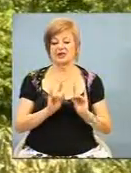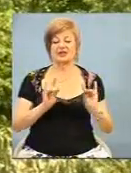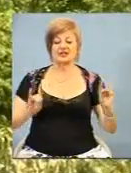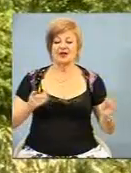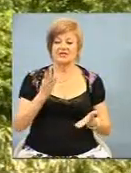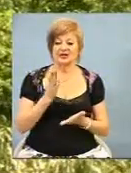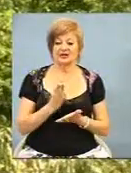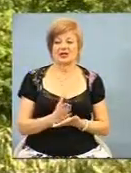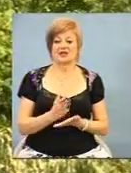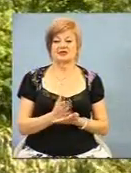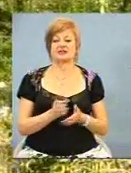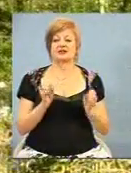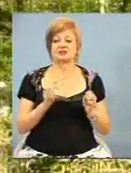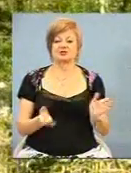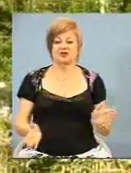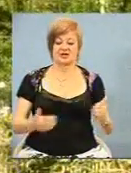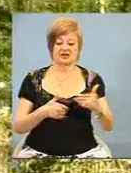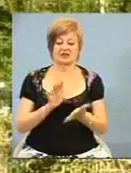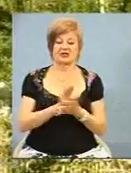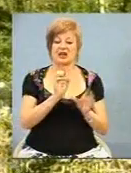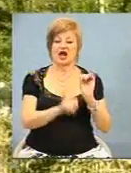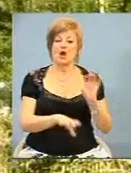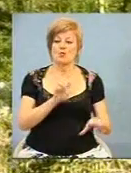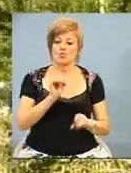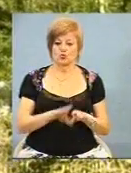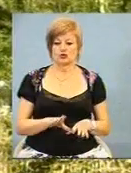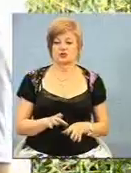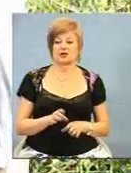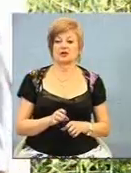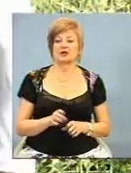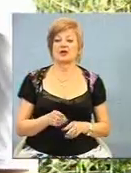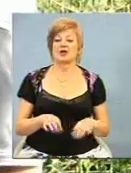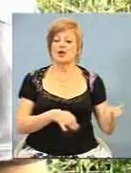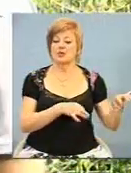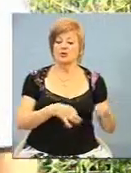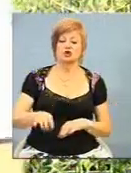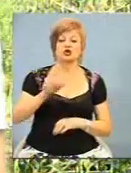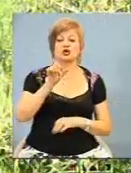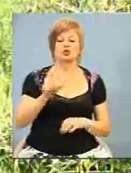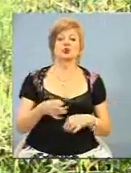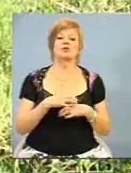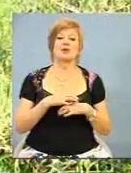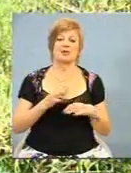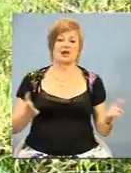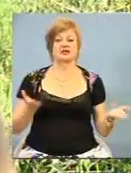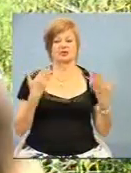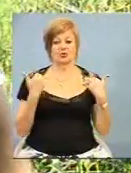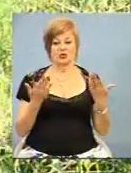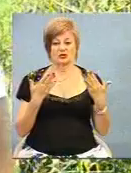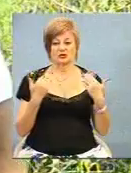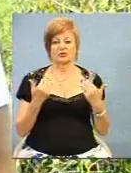есть и специальные для мусора зоны отведенные. Приезжают люди на праздники,